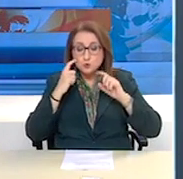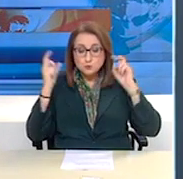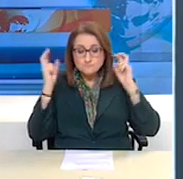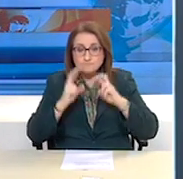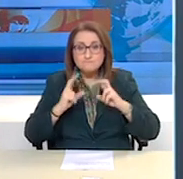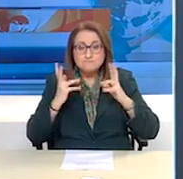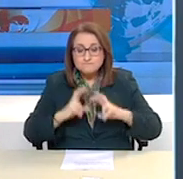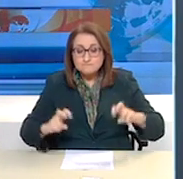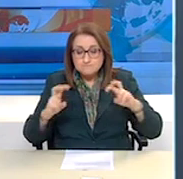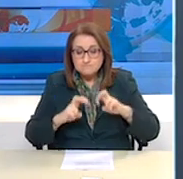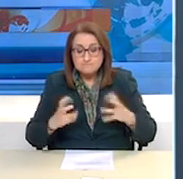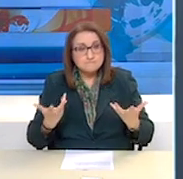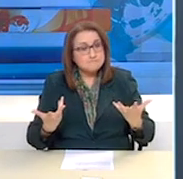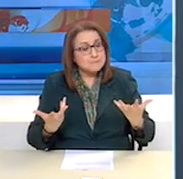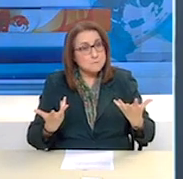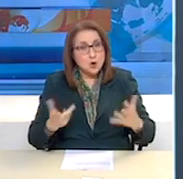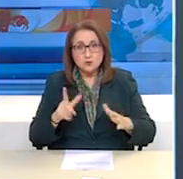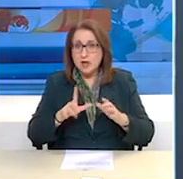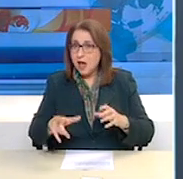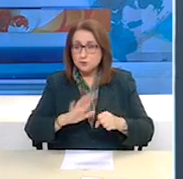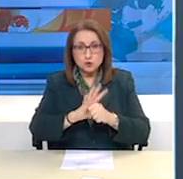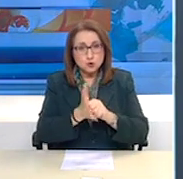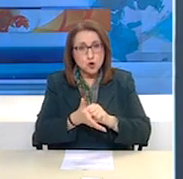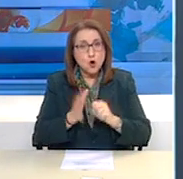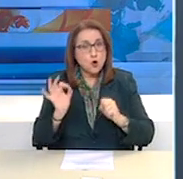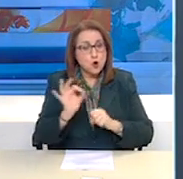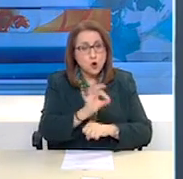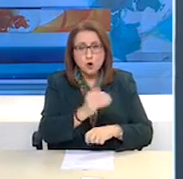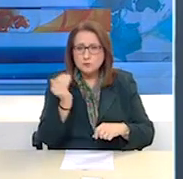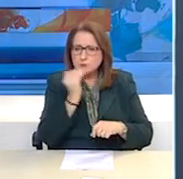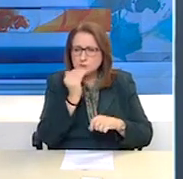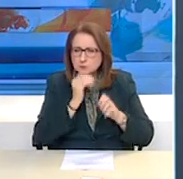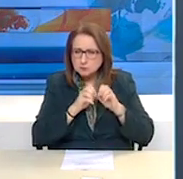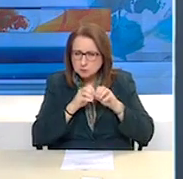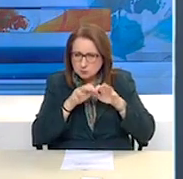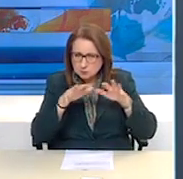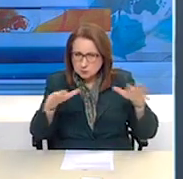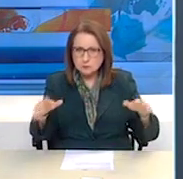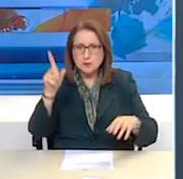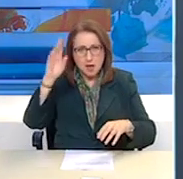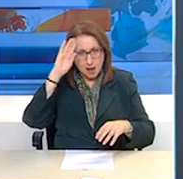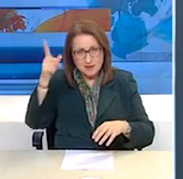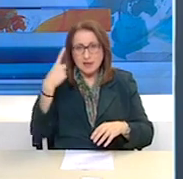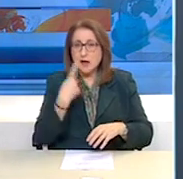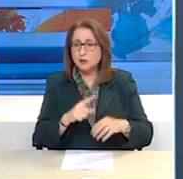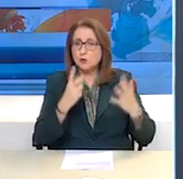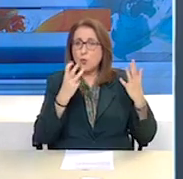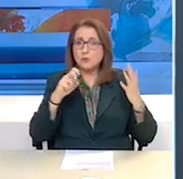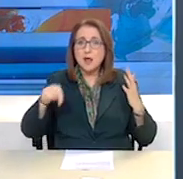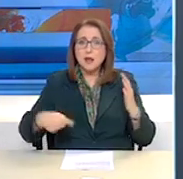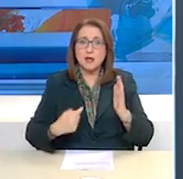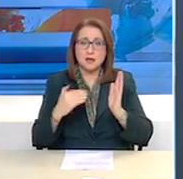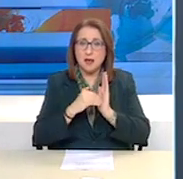βρίσκει πρόσφορο έδαφος. Οι Ηνωμένες Πολιτείες της Αμερικής έχουν πλέον περισσότερα από 189.000 κρούσματα